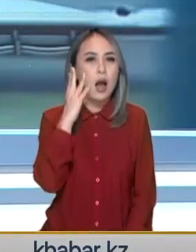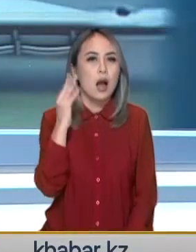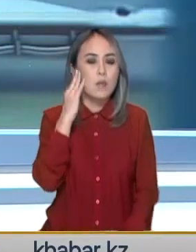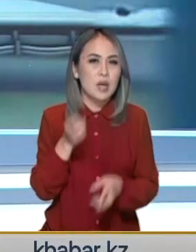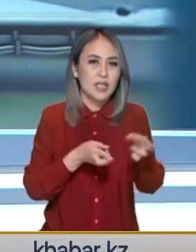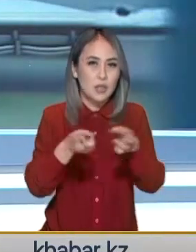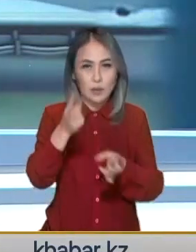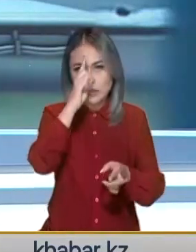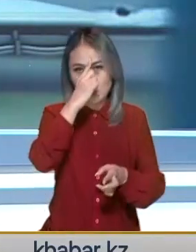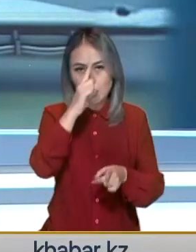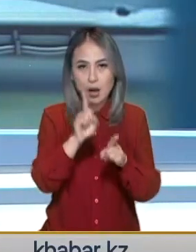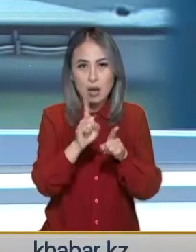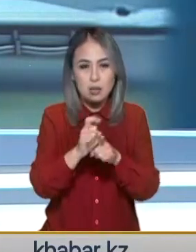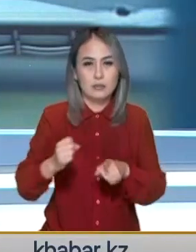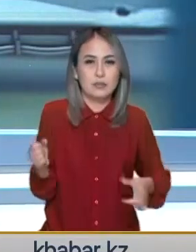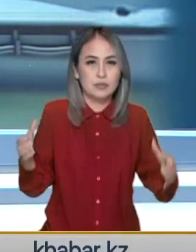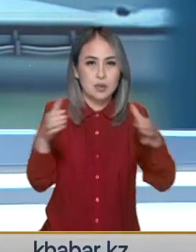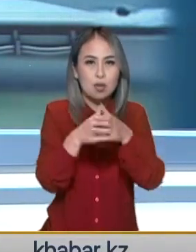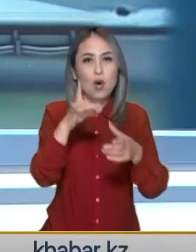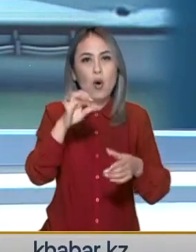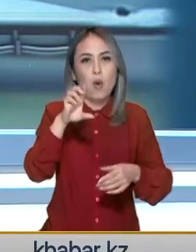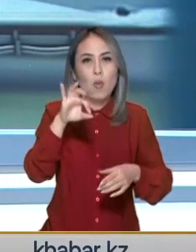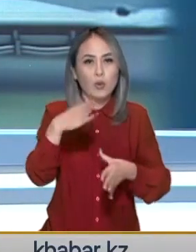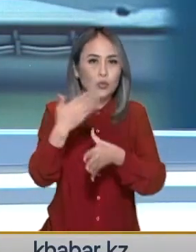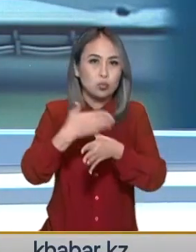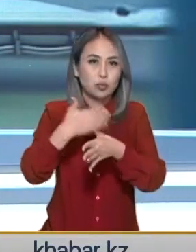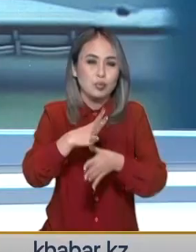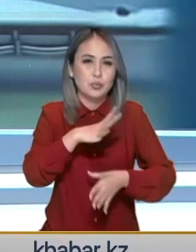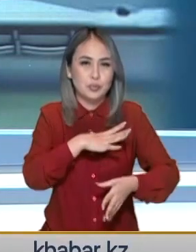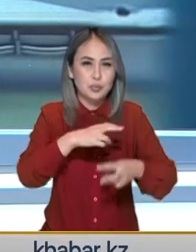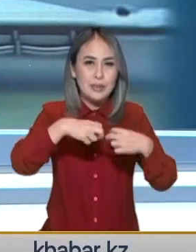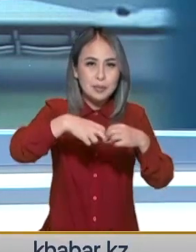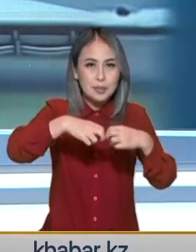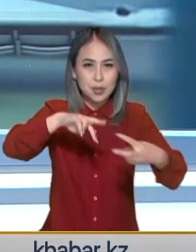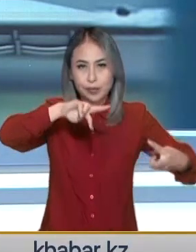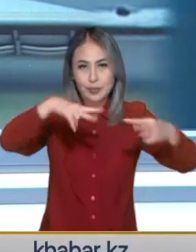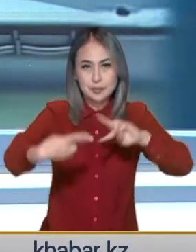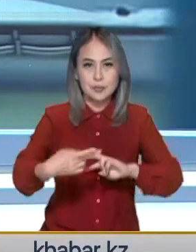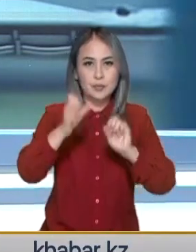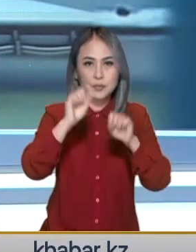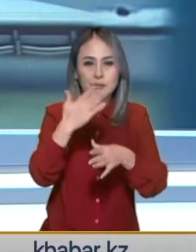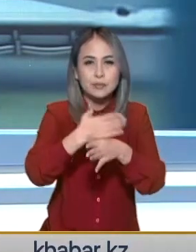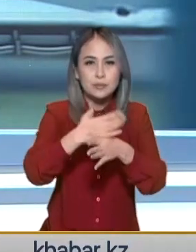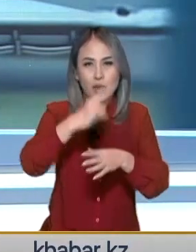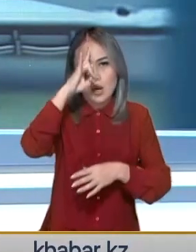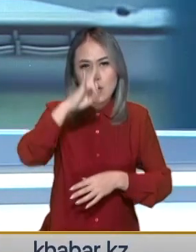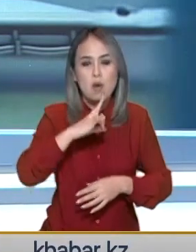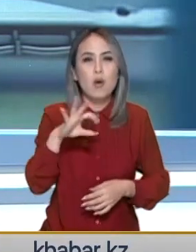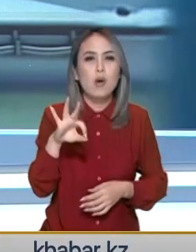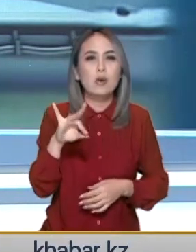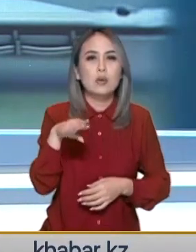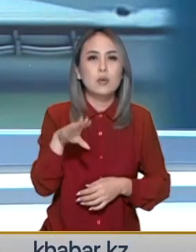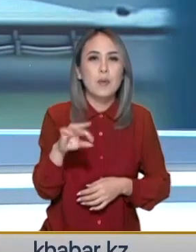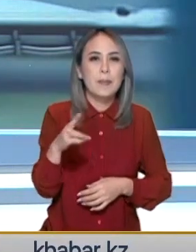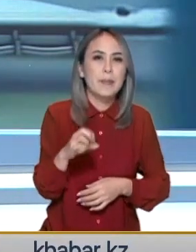Алматылық хирургтар үндістандық әріптестермен бірге роботтың көмегімен буын ауыстыру операциясын жасады. Инновациялық тәсілді